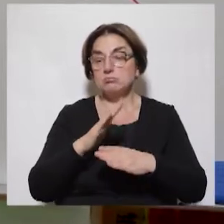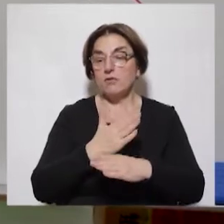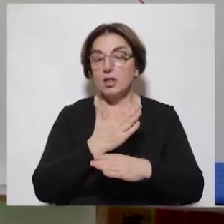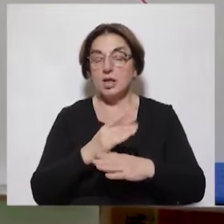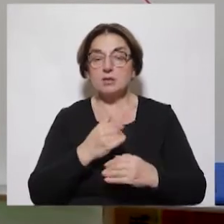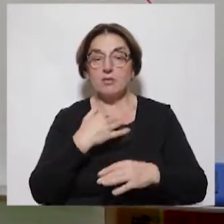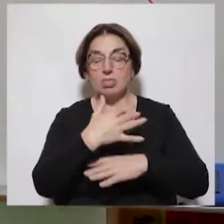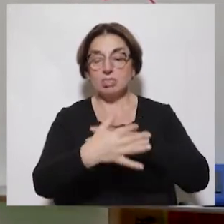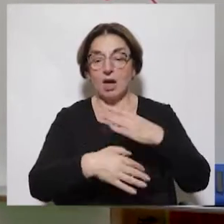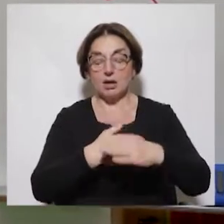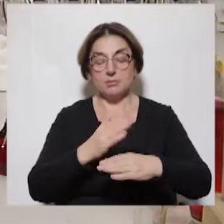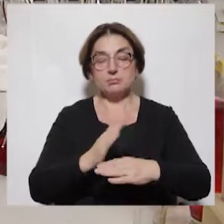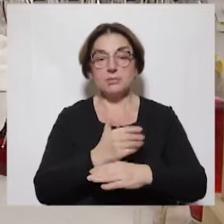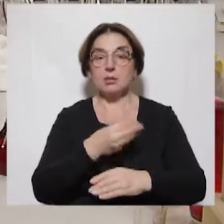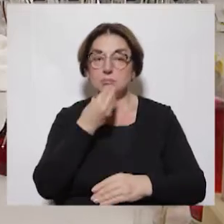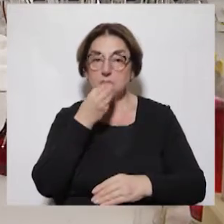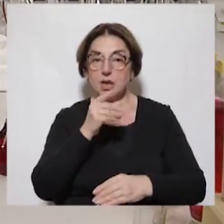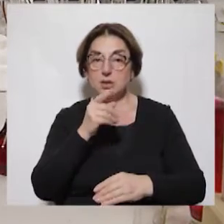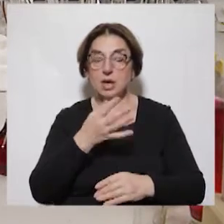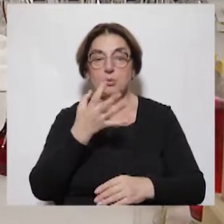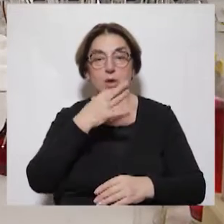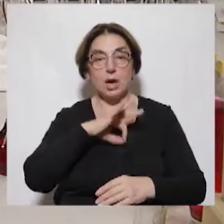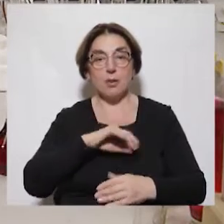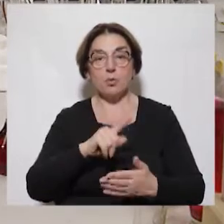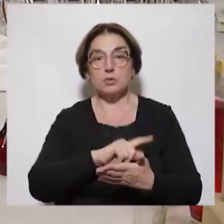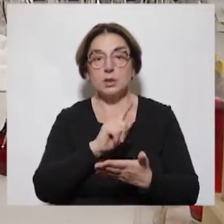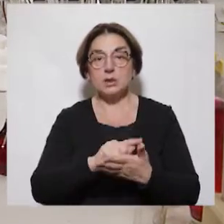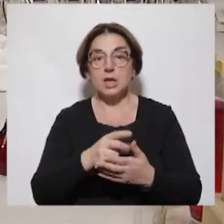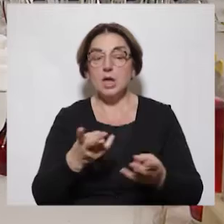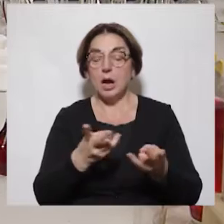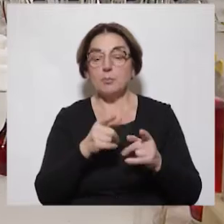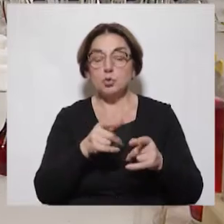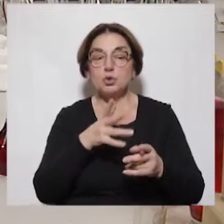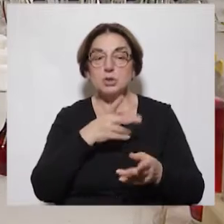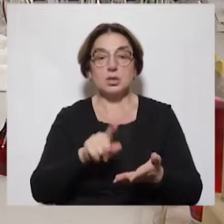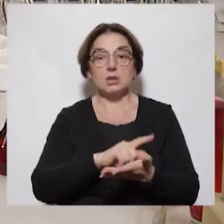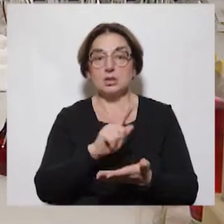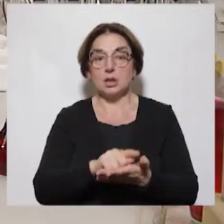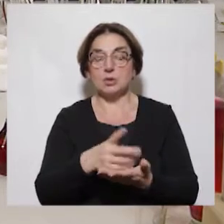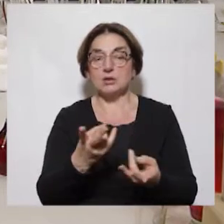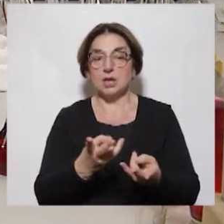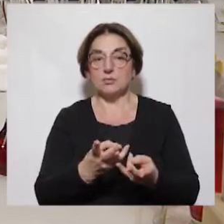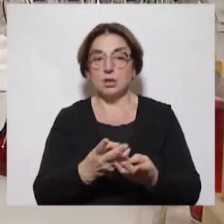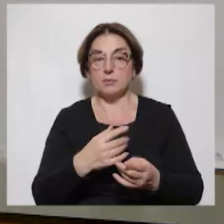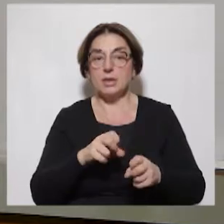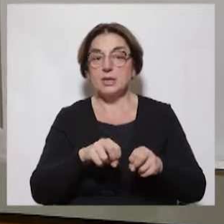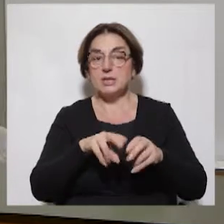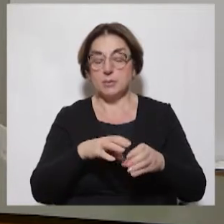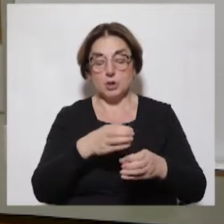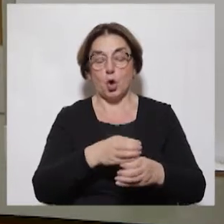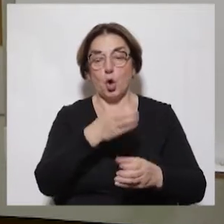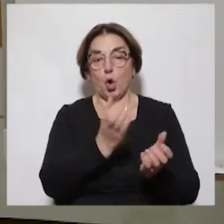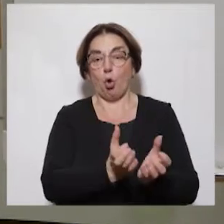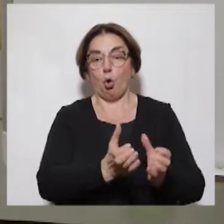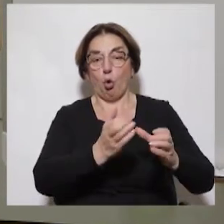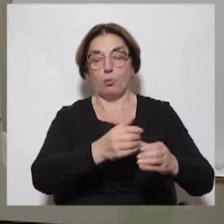სხვადასხვა ნარევებს და აქედან გამომდინარე, ის აუცილებლად უნდა გამოვიყენოთ, ვინაიდან გამოხდის პროცესს ვეხებით. მას ვამაგრებთ მრგვალზირა